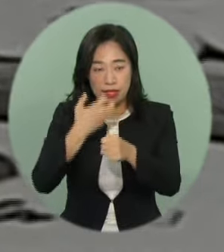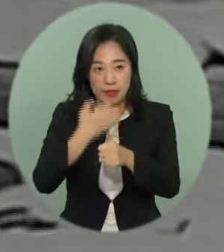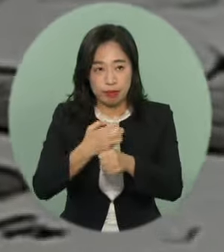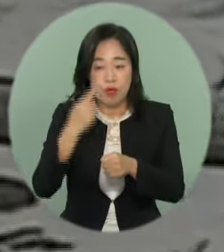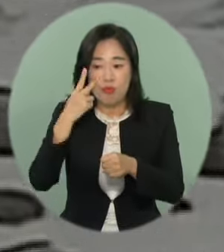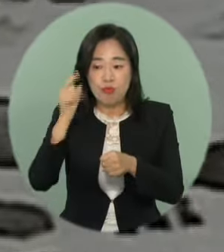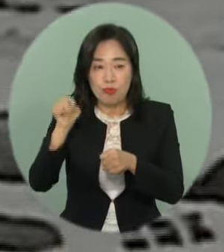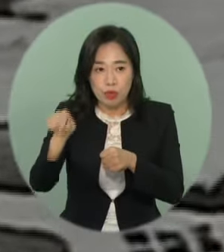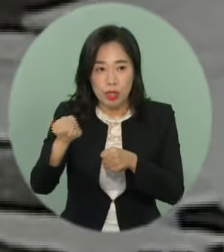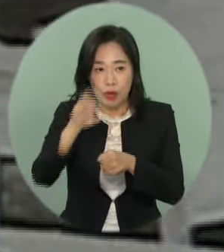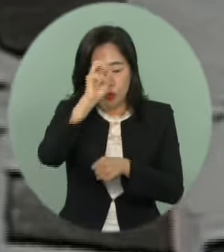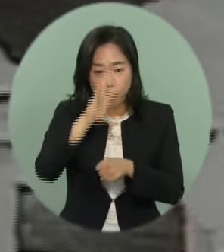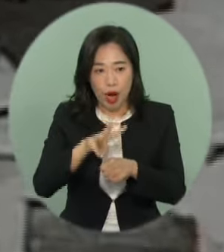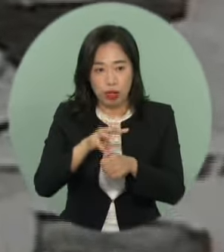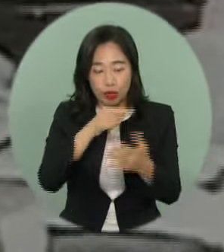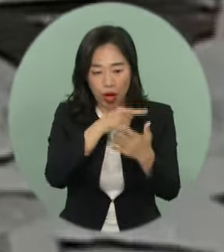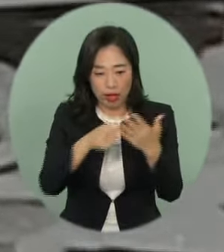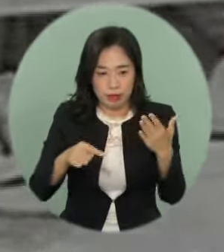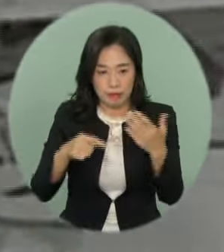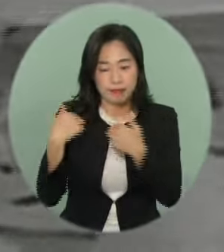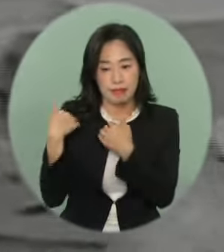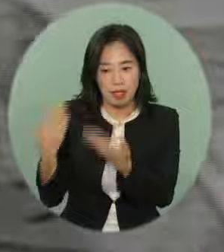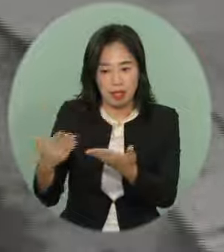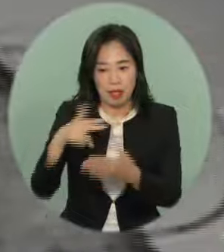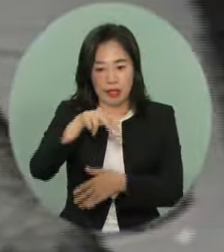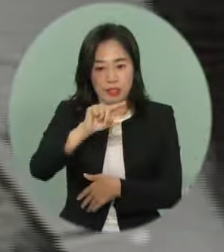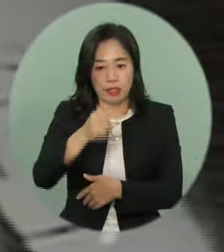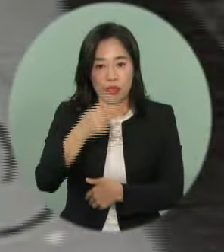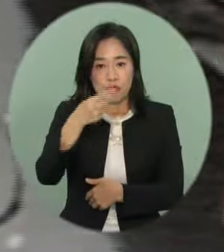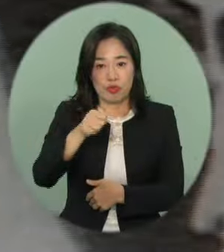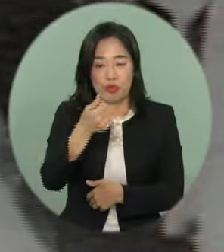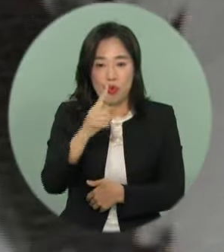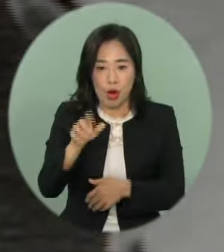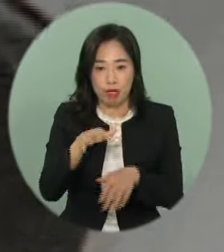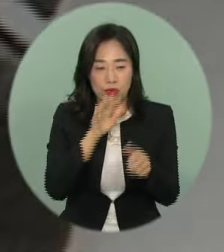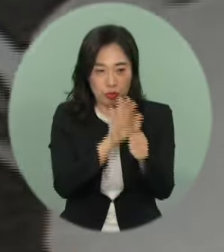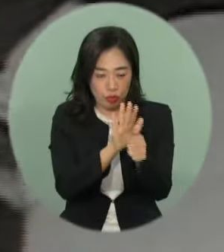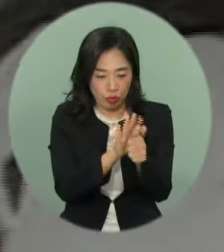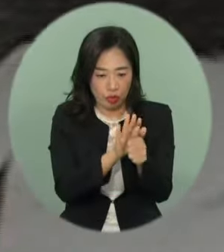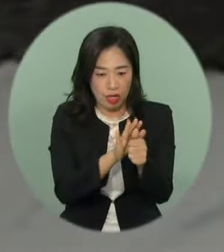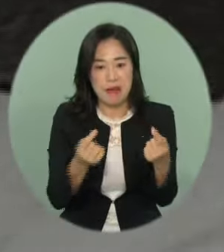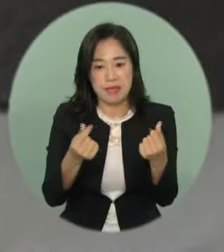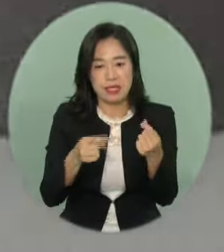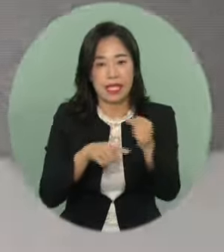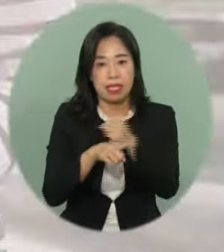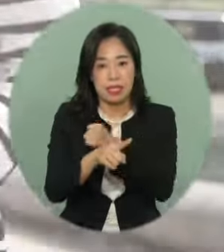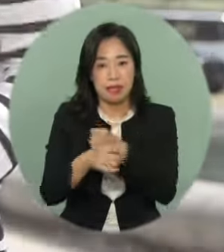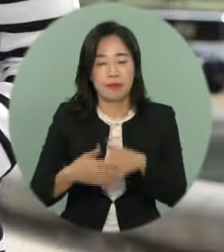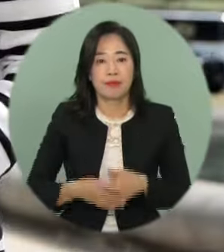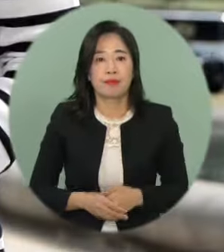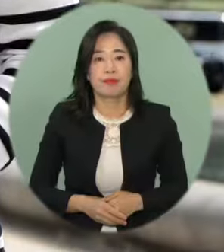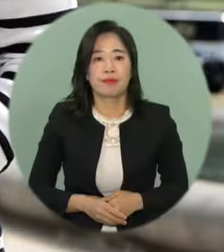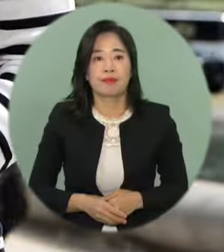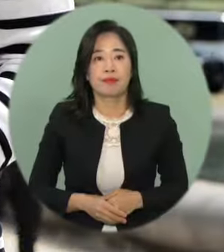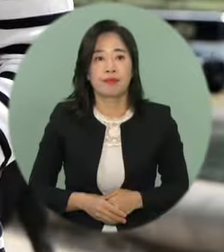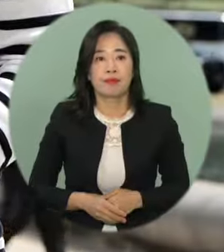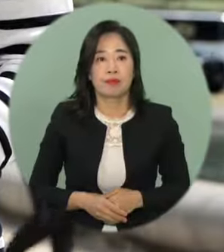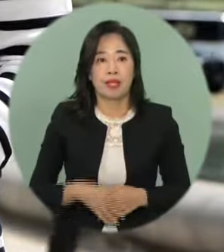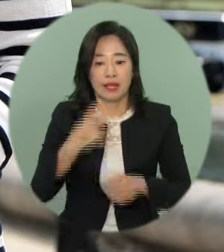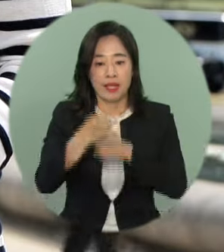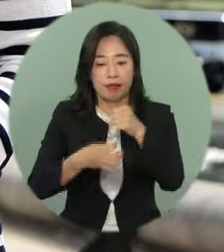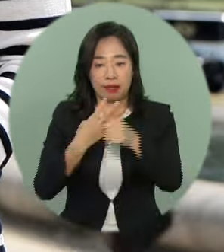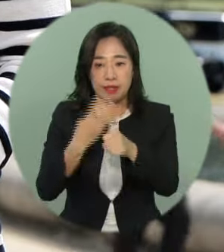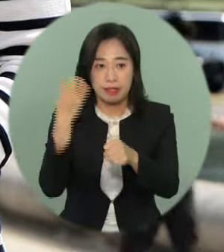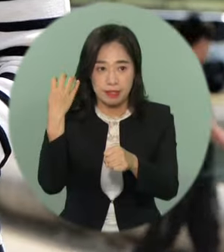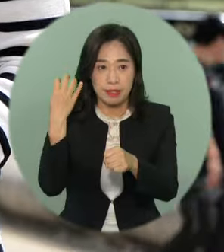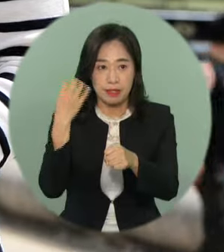미국이 광주 학사를 방조하고 전도한 신군부를 지지한 것과 비슷한 이유이기도 합니다 44년